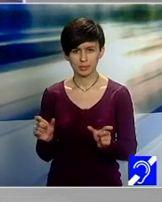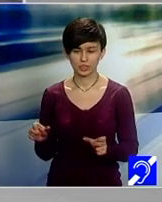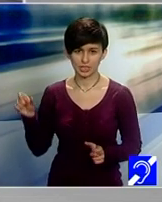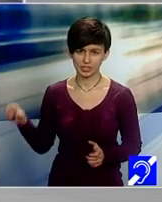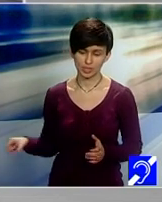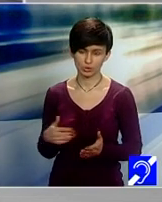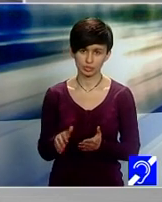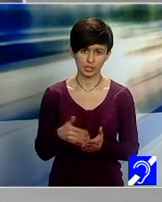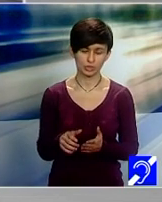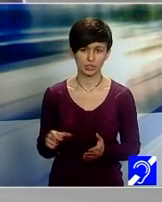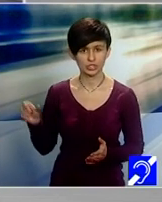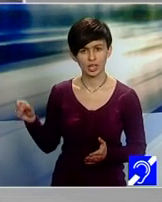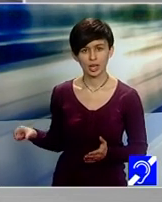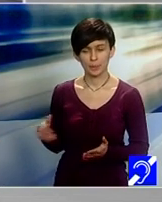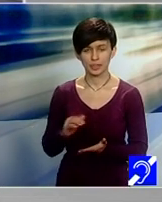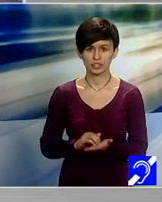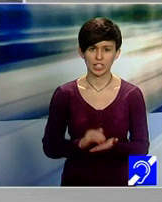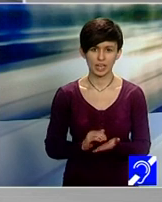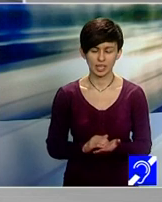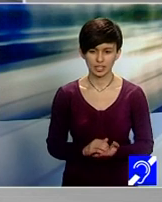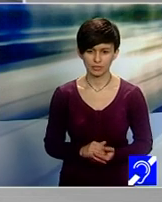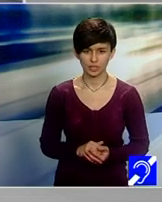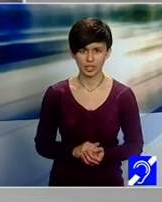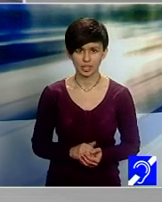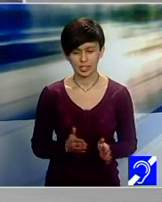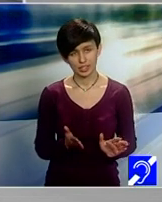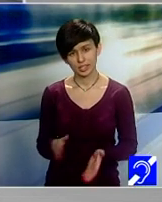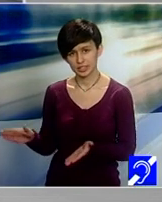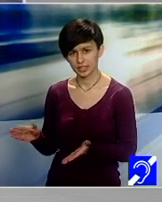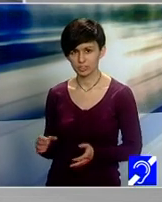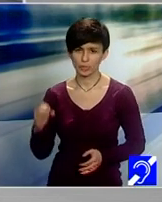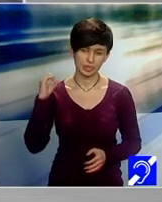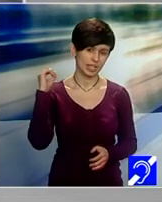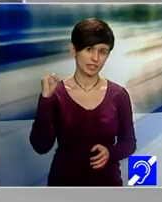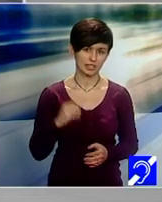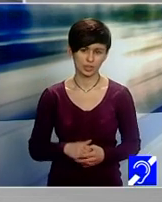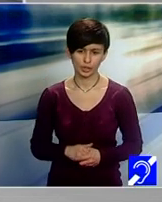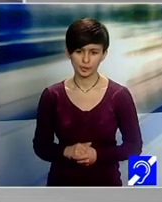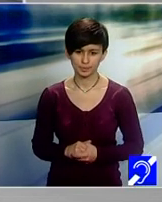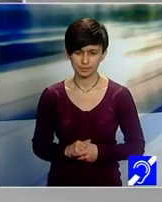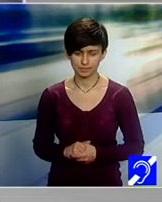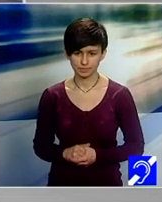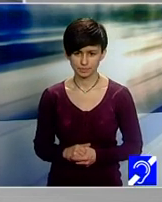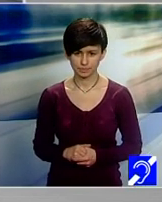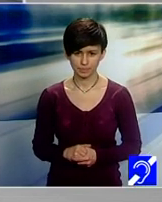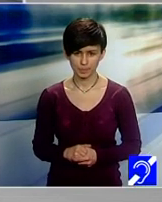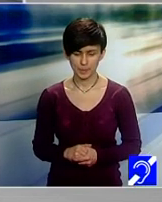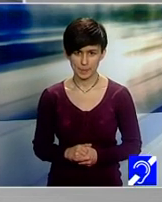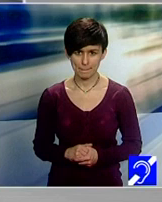are nevoie să o ia de la zero, adică să ștergem acest principiu al răspunderii nelimitate, oarecum, sau